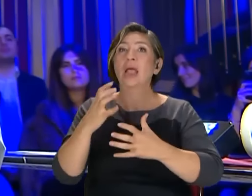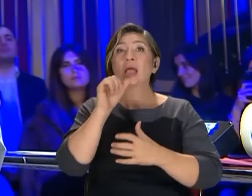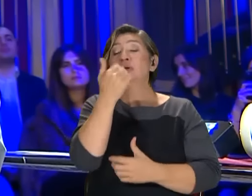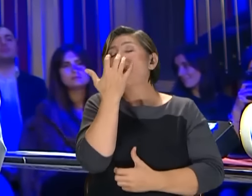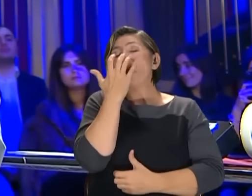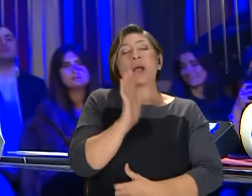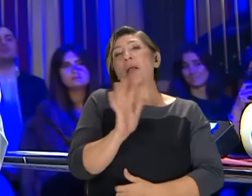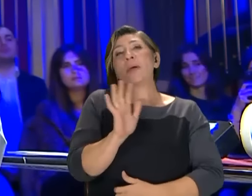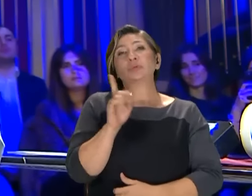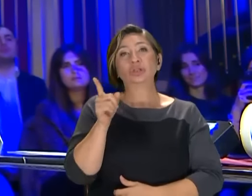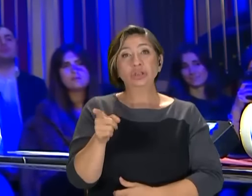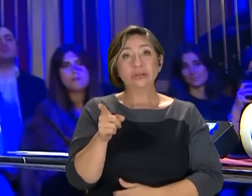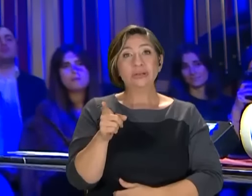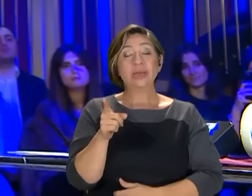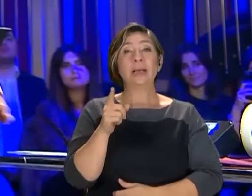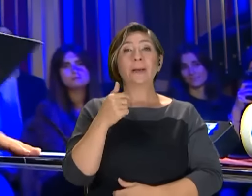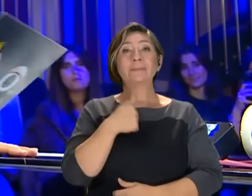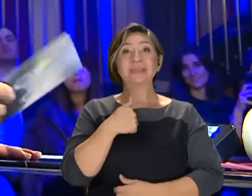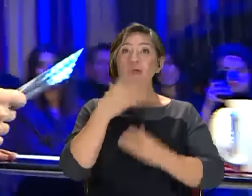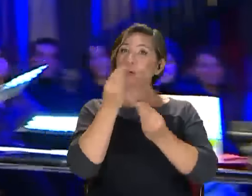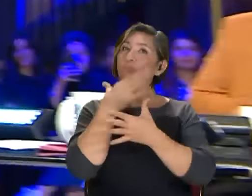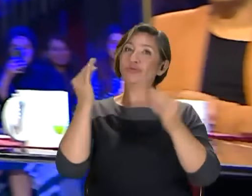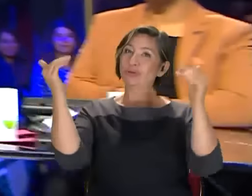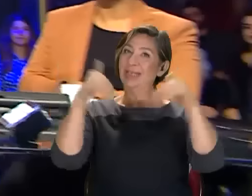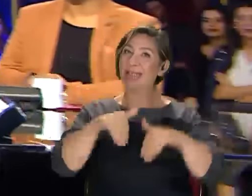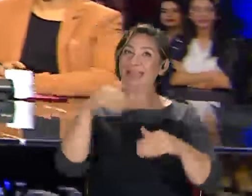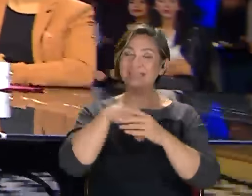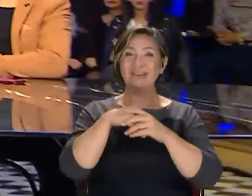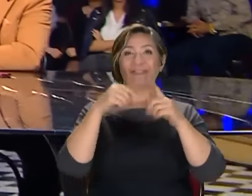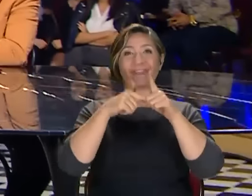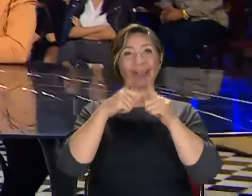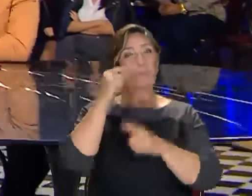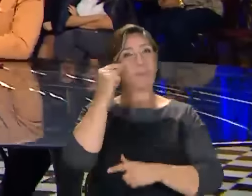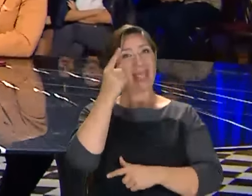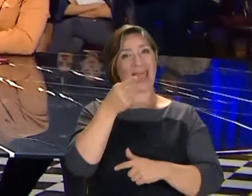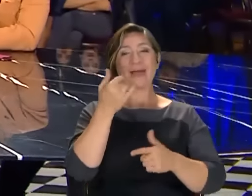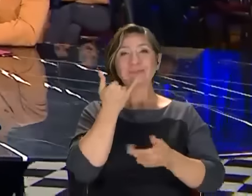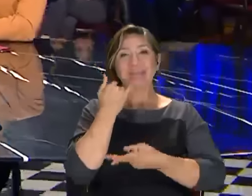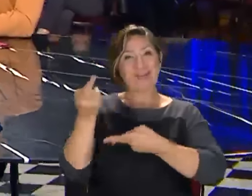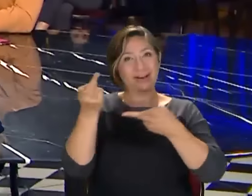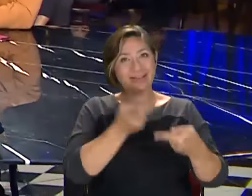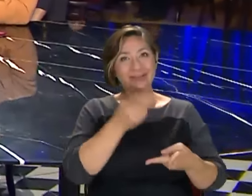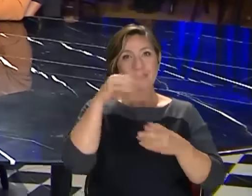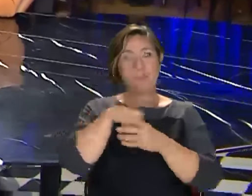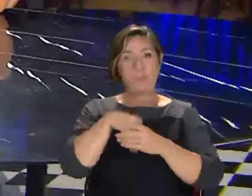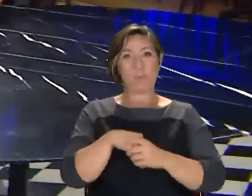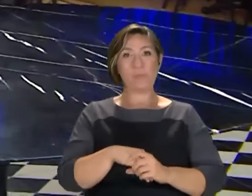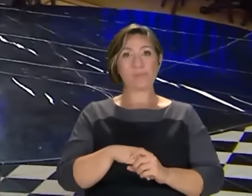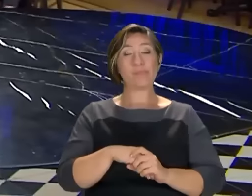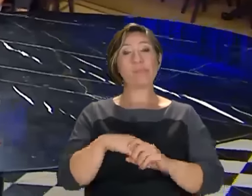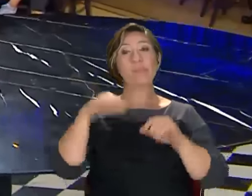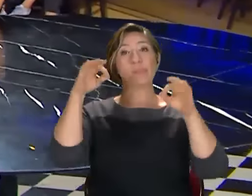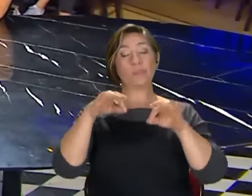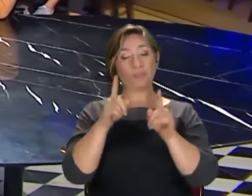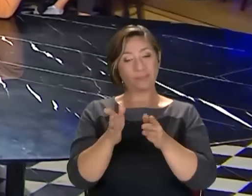hiç beklememiş ve biz de çok mutluyuz şimdi Sayın Fatih Bulut'u konuk olarak aldığımız için.